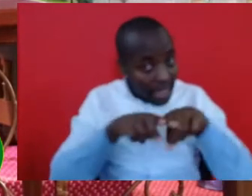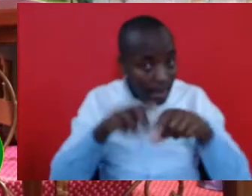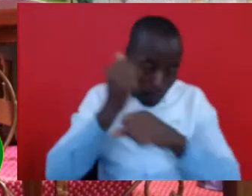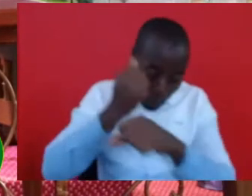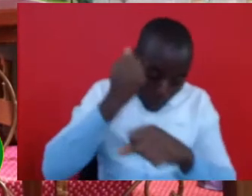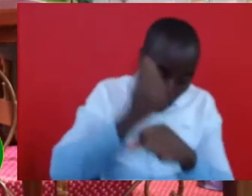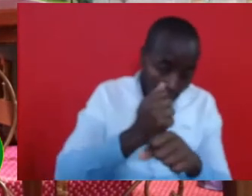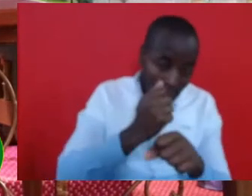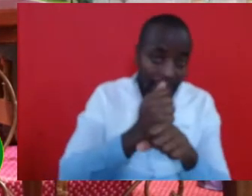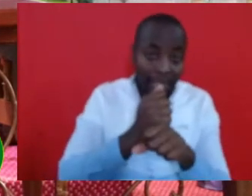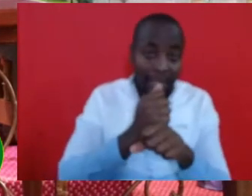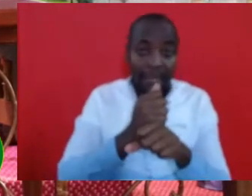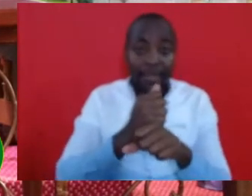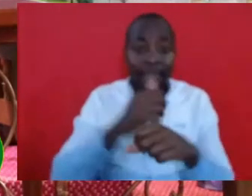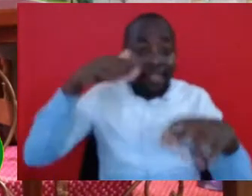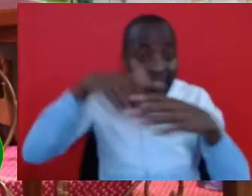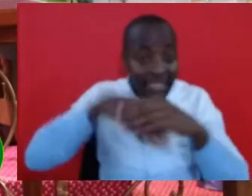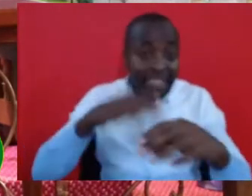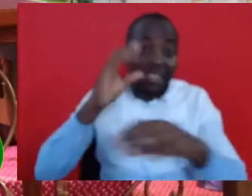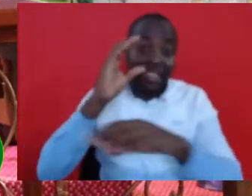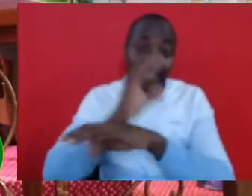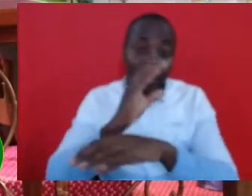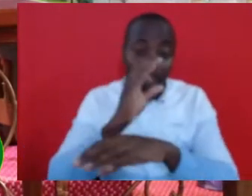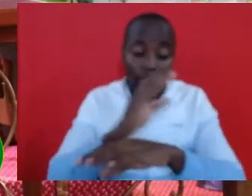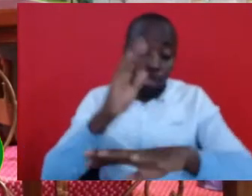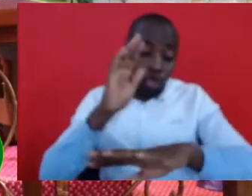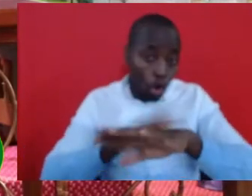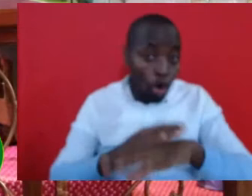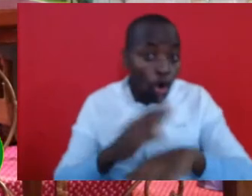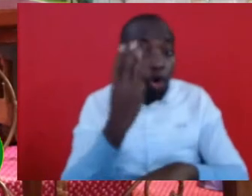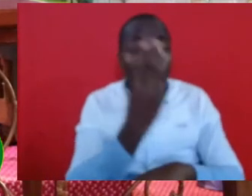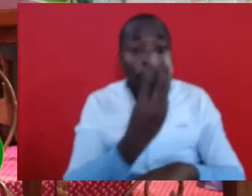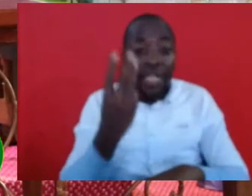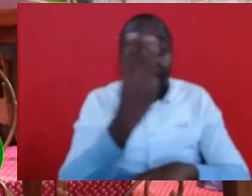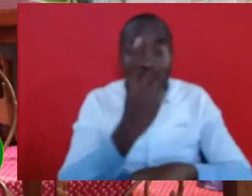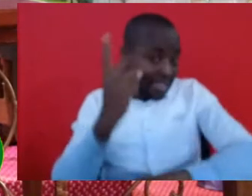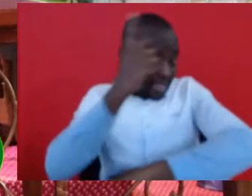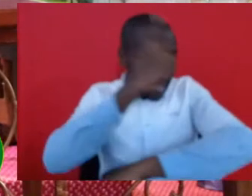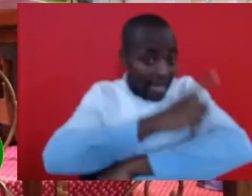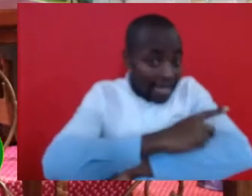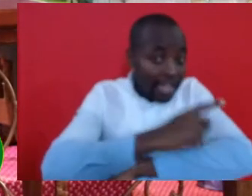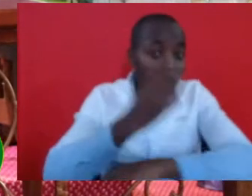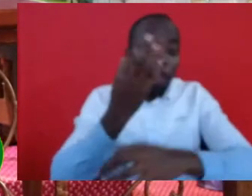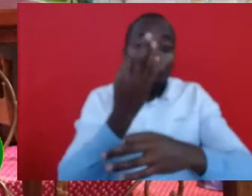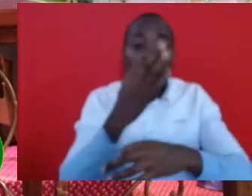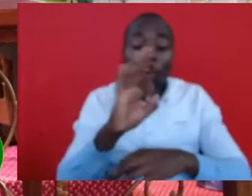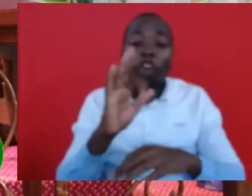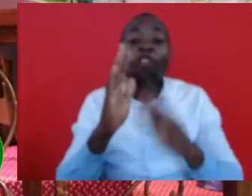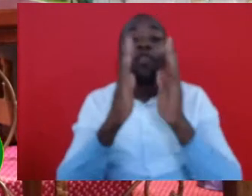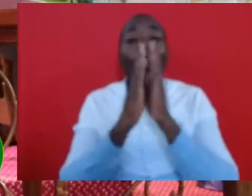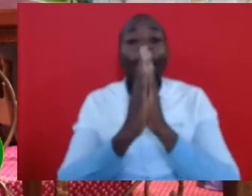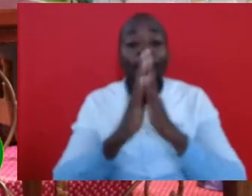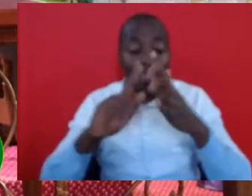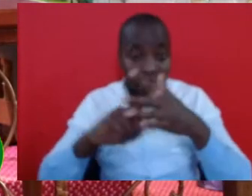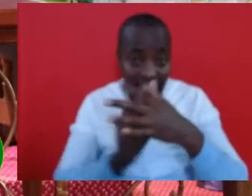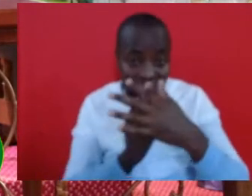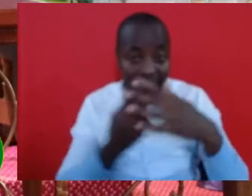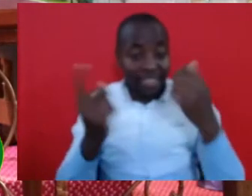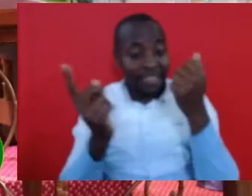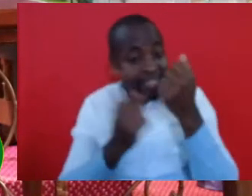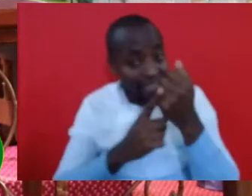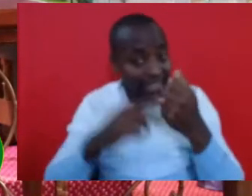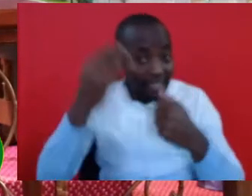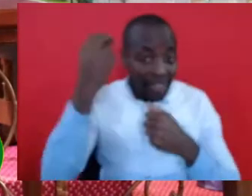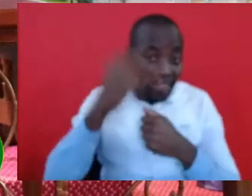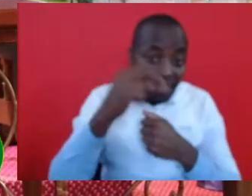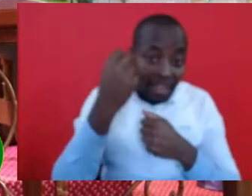Katika hapa kanisani, siku ya Wednesday ni siku yetu ya maombi, na tunaanza asubuhi saa 12:30 ambapo